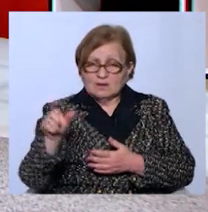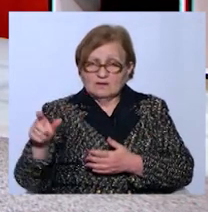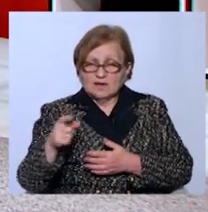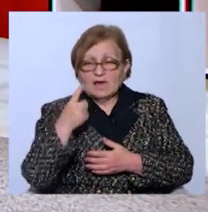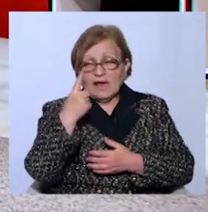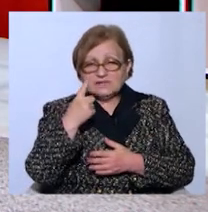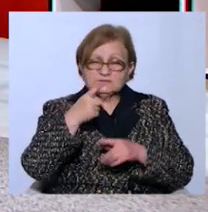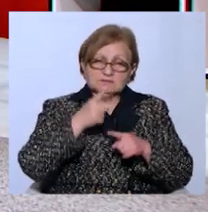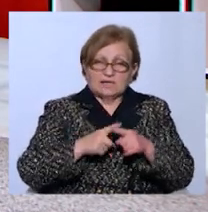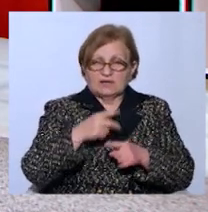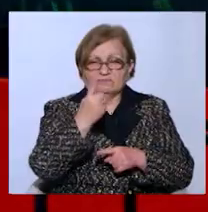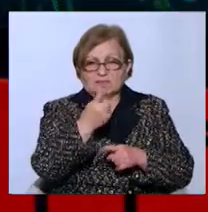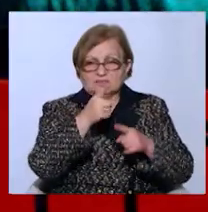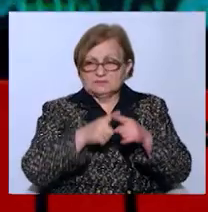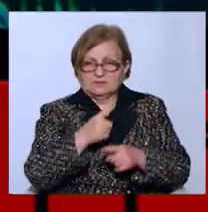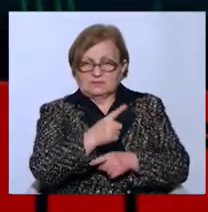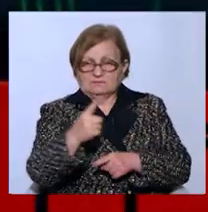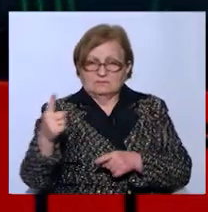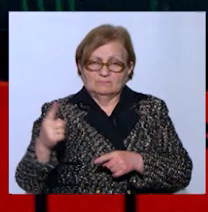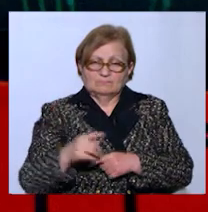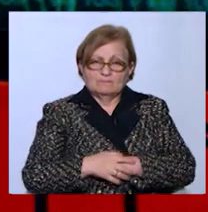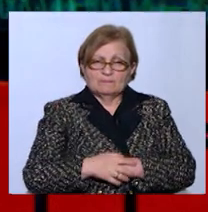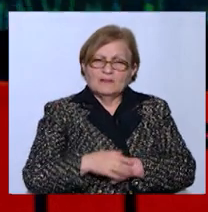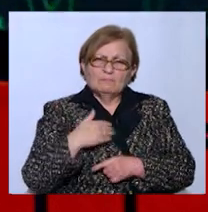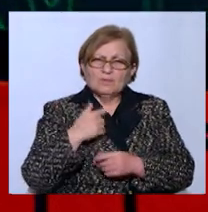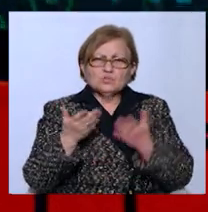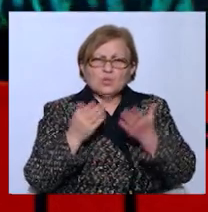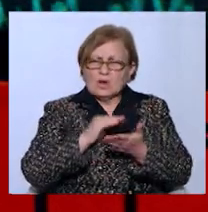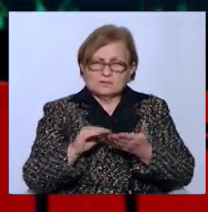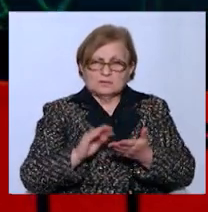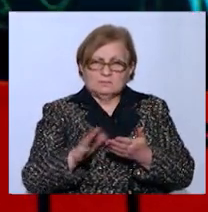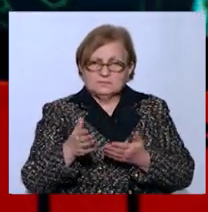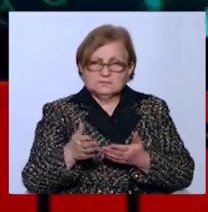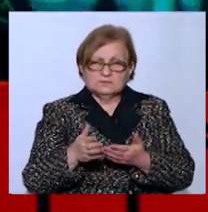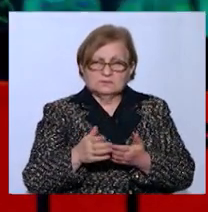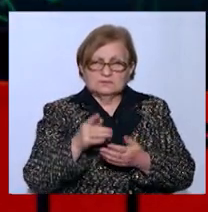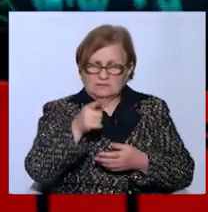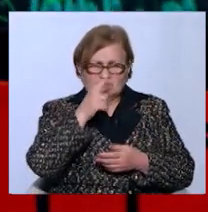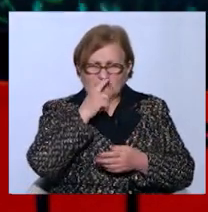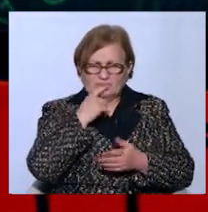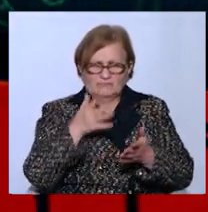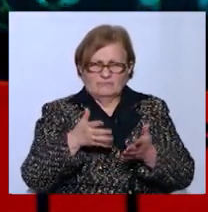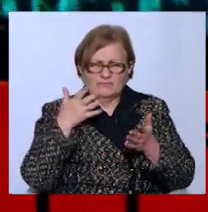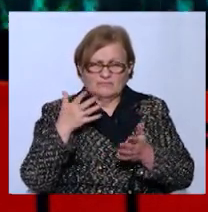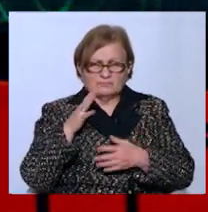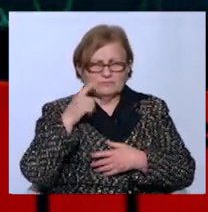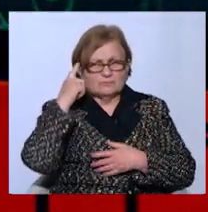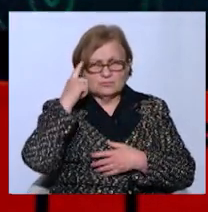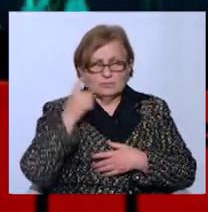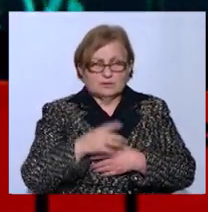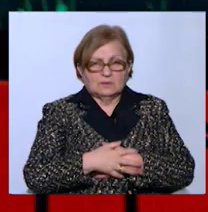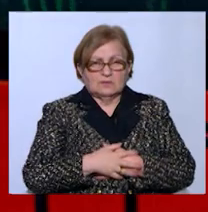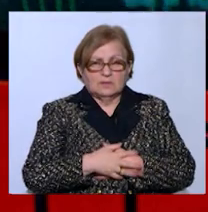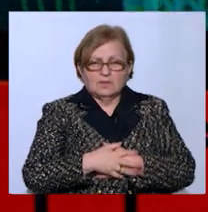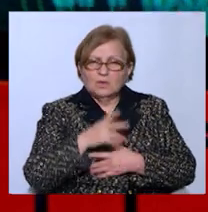და 9. ესეც რომ არ დამეწერა, ისე რა ვერ მიხვდებოდი აზრობრივად. უყურეთ